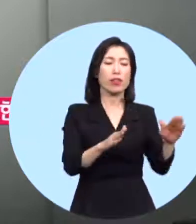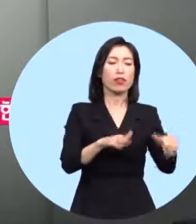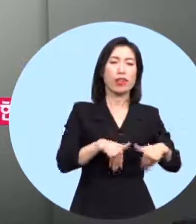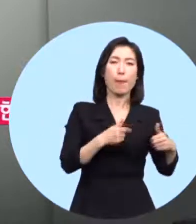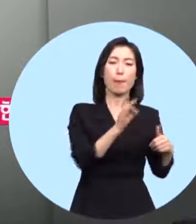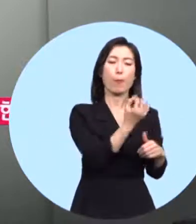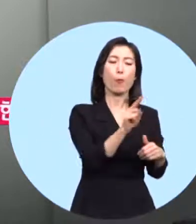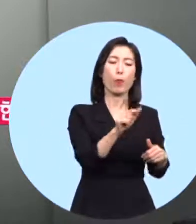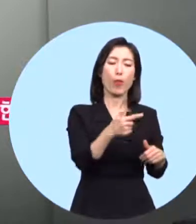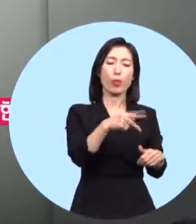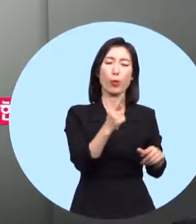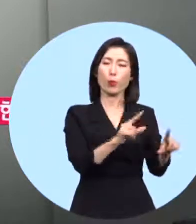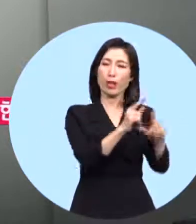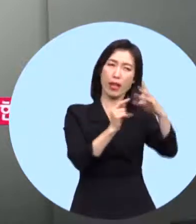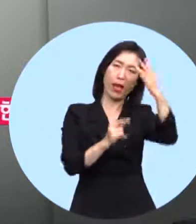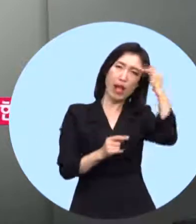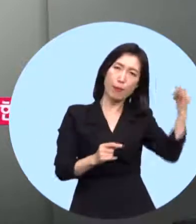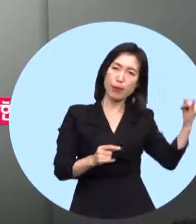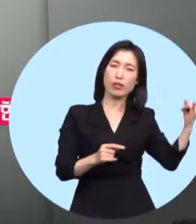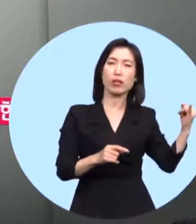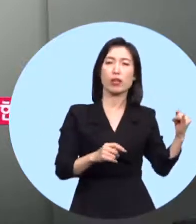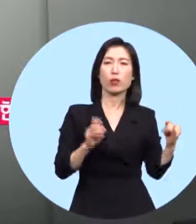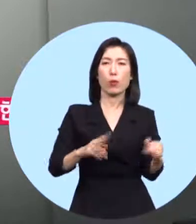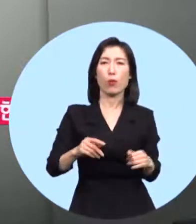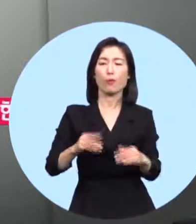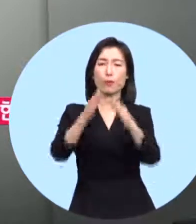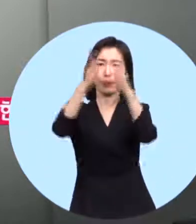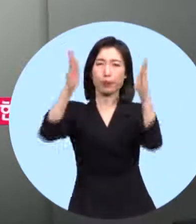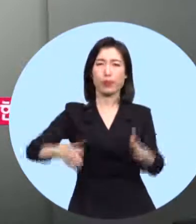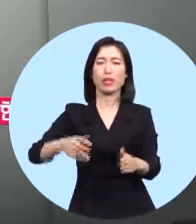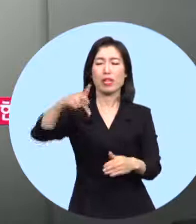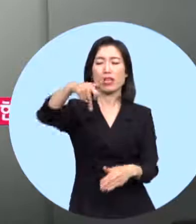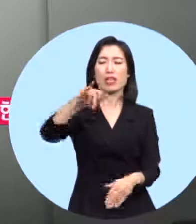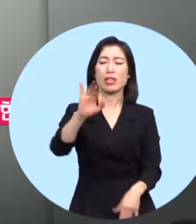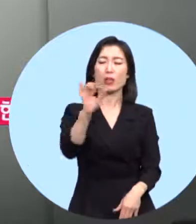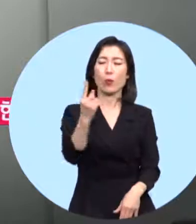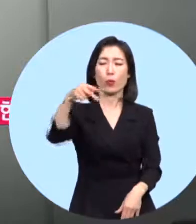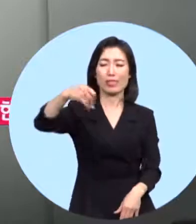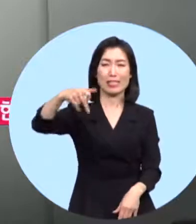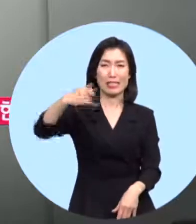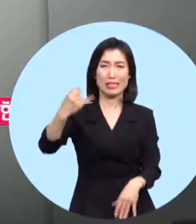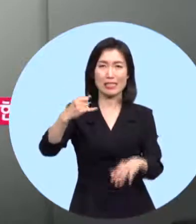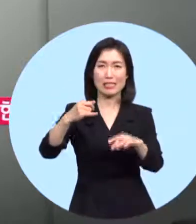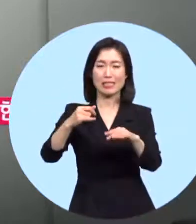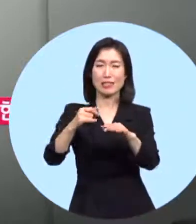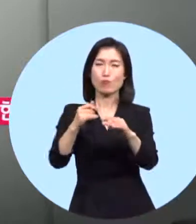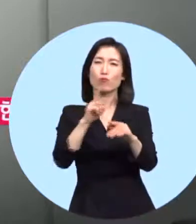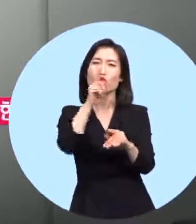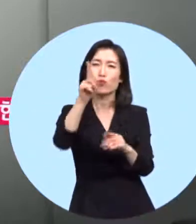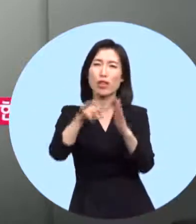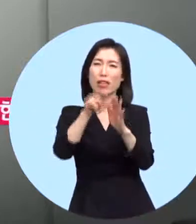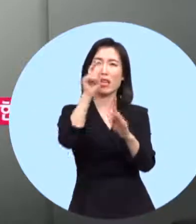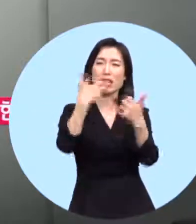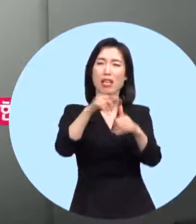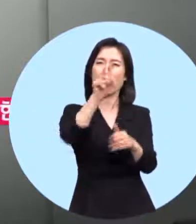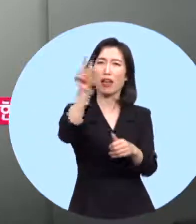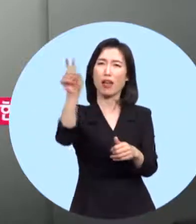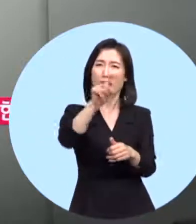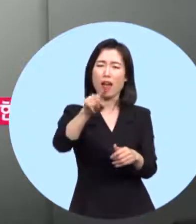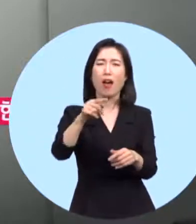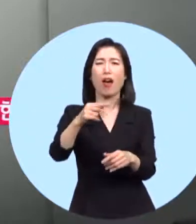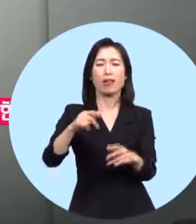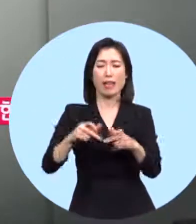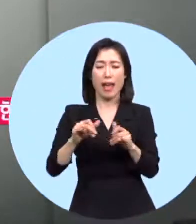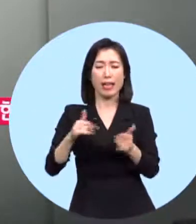할아버지와 전남 안도에 살고 계시는 할머니, 그리고 키오스크가 너무나 어려운 장애인분들,